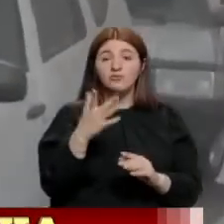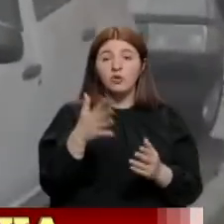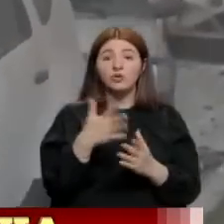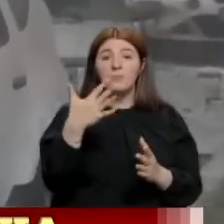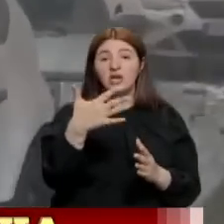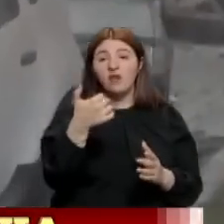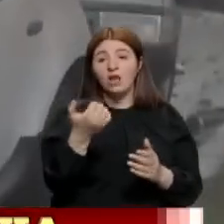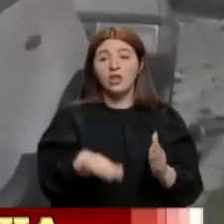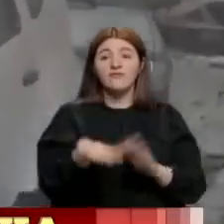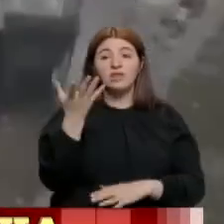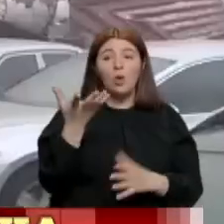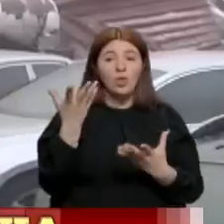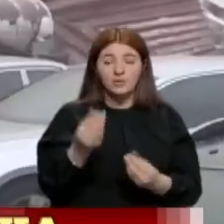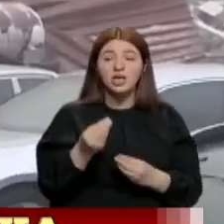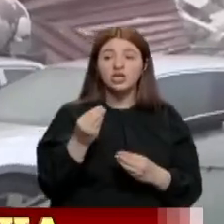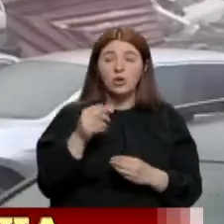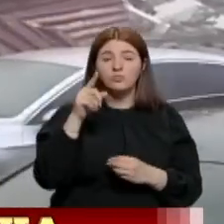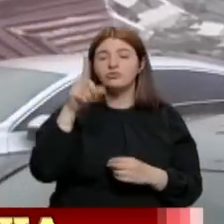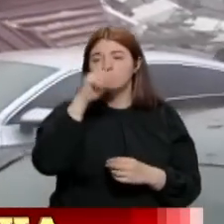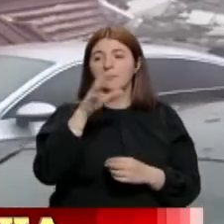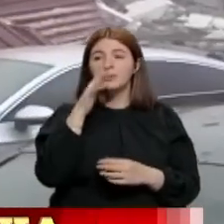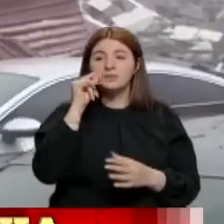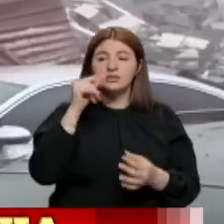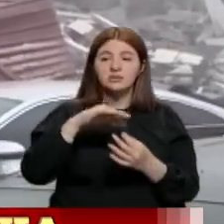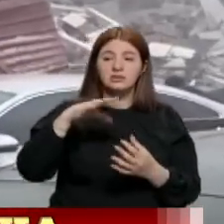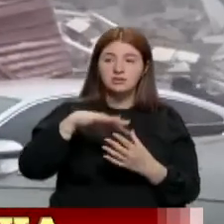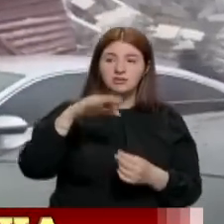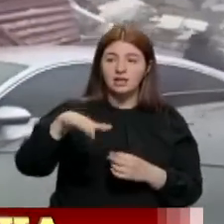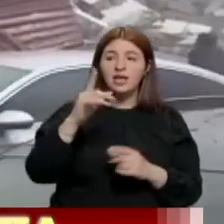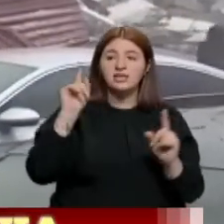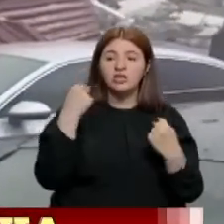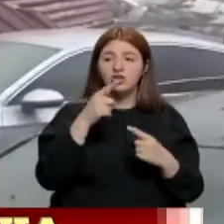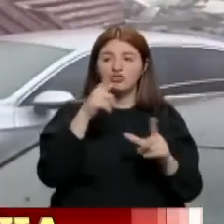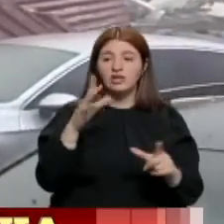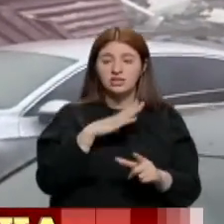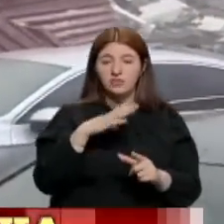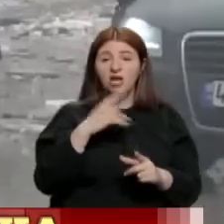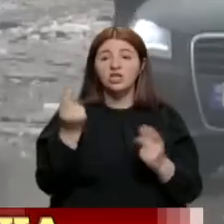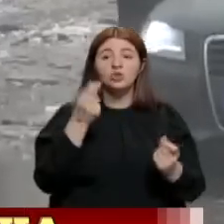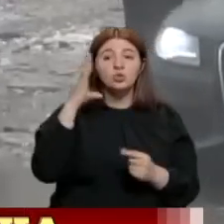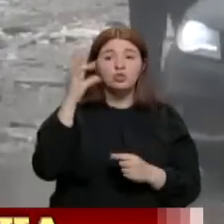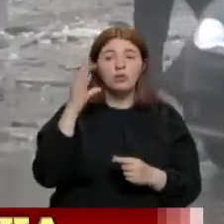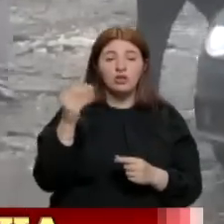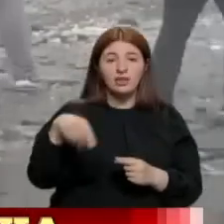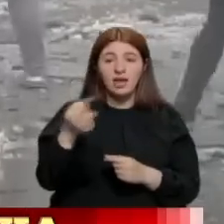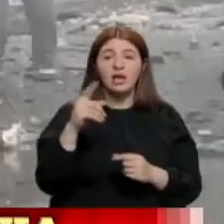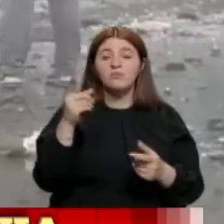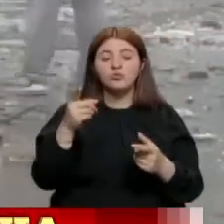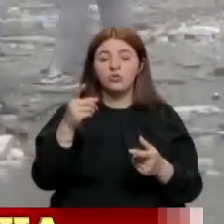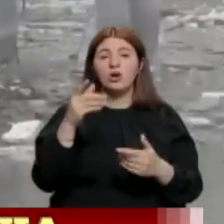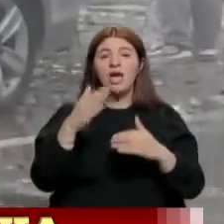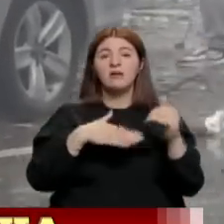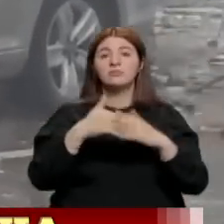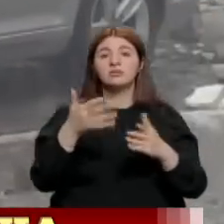5 ve 6'nın üstünde olabilir. İşte bu yüzden bilim insanlarının yetkililere çağrısı var. İşin uzmanı olanlar afet konutlarının